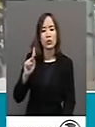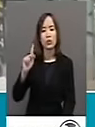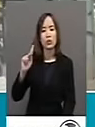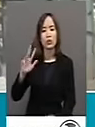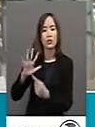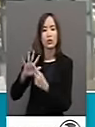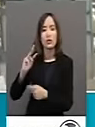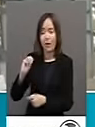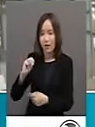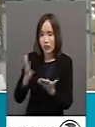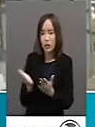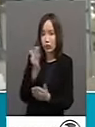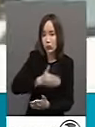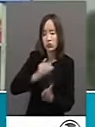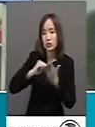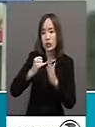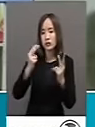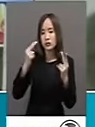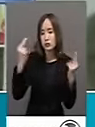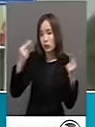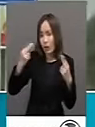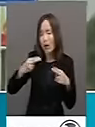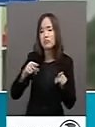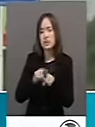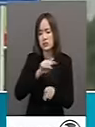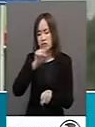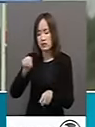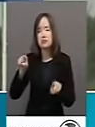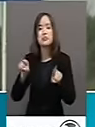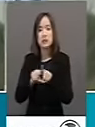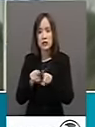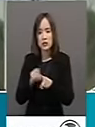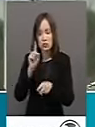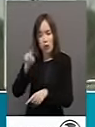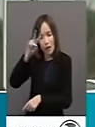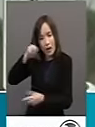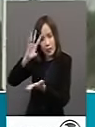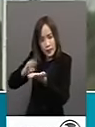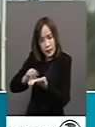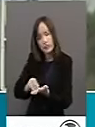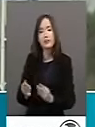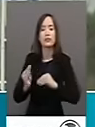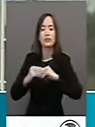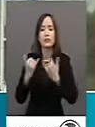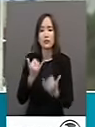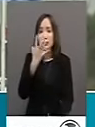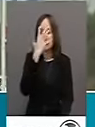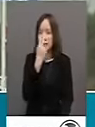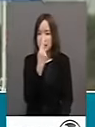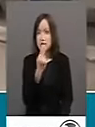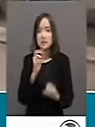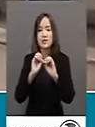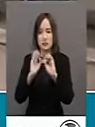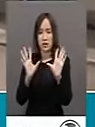งครามด้วยเพราะว่าดูแล้วน่าจะเป็นคนเดียวกันก็หาข้อมูลเพิ่มเติมแล้วก็ตอนนี้นะฮะใบหน้าที่เห็นเนี่ยค่อนข้างชัดเจ